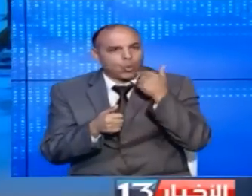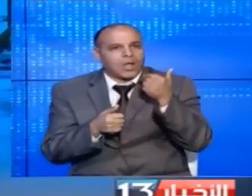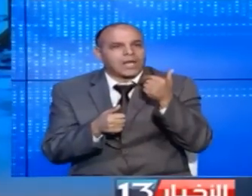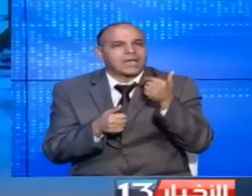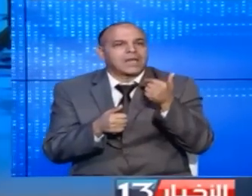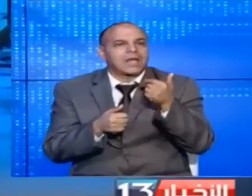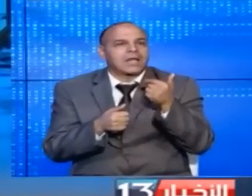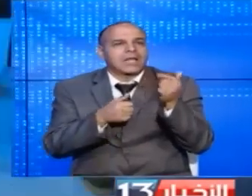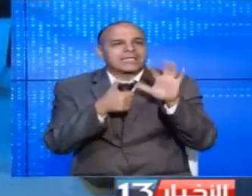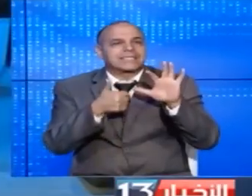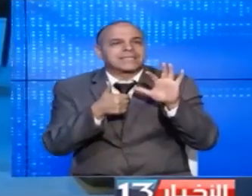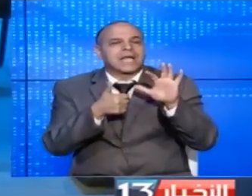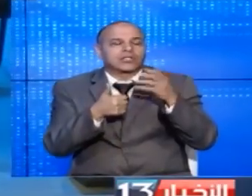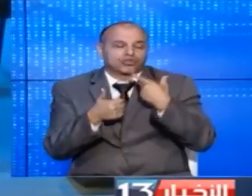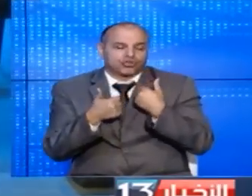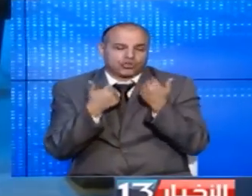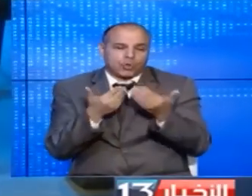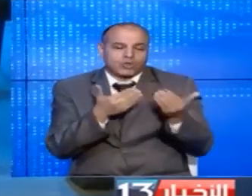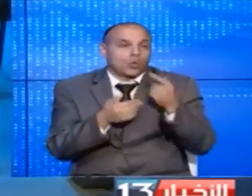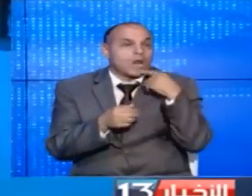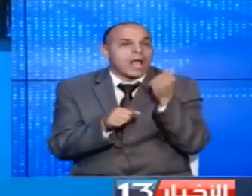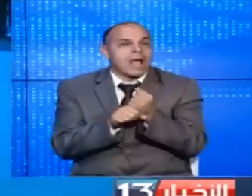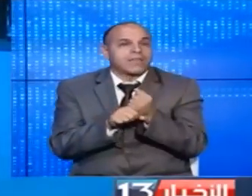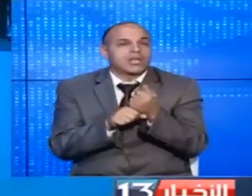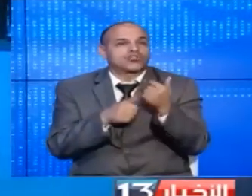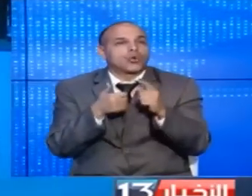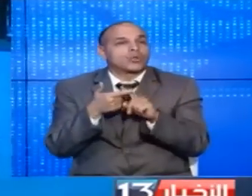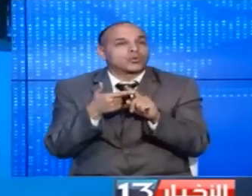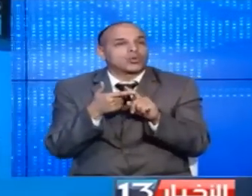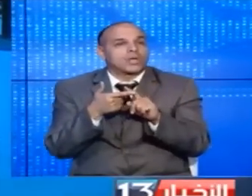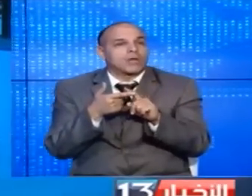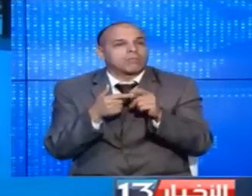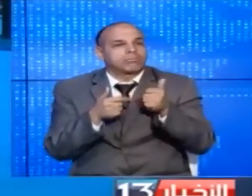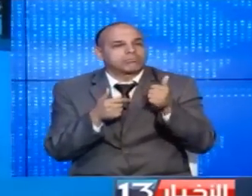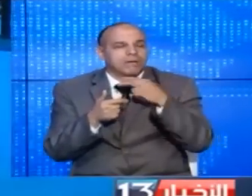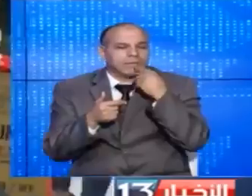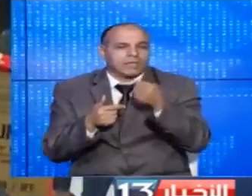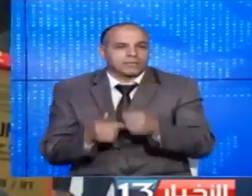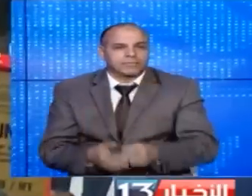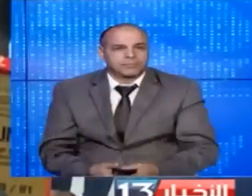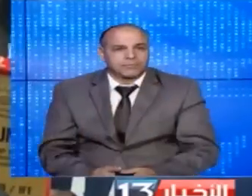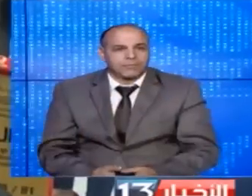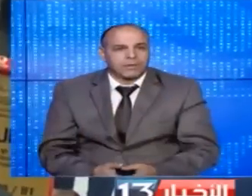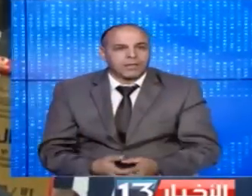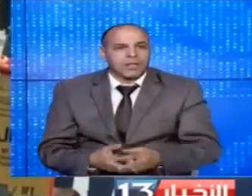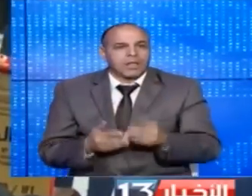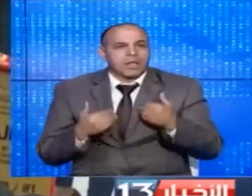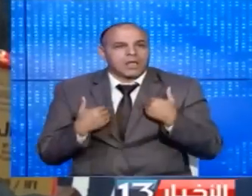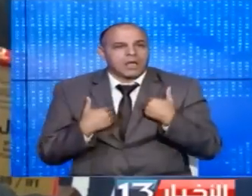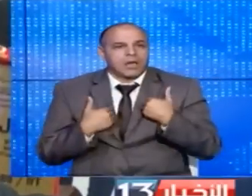على 6 جوائز، وتتمثل أغلب الجوائز في جولات فنية. أنا عصامية،